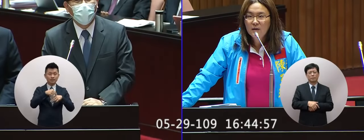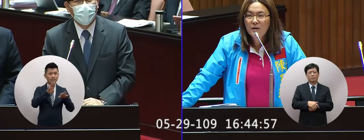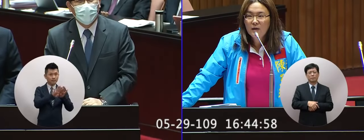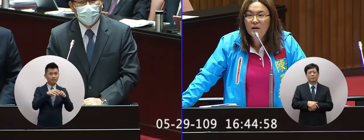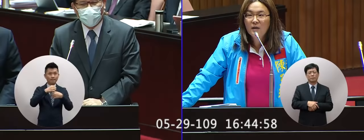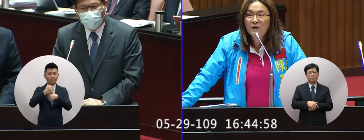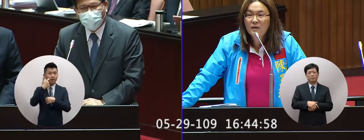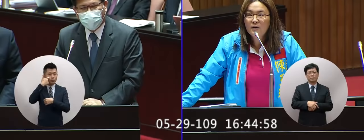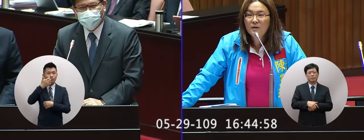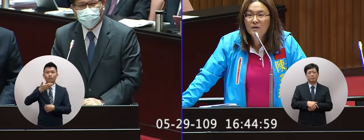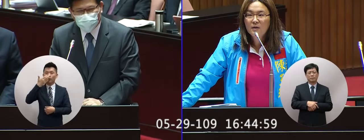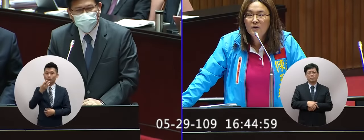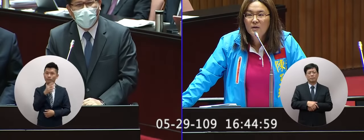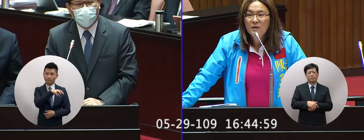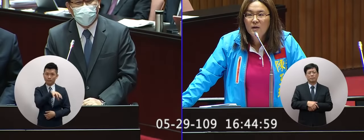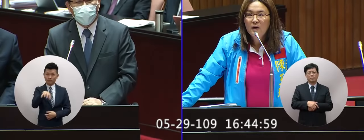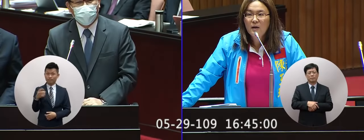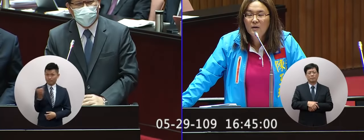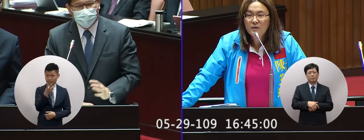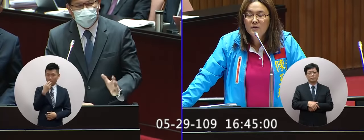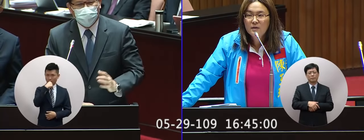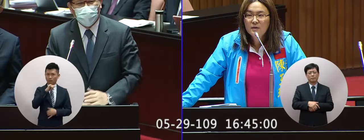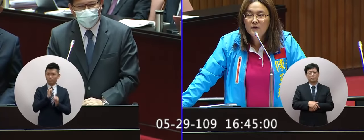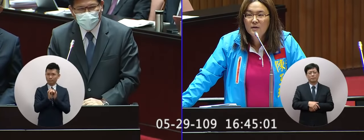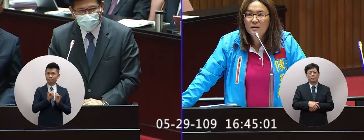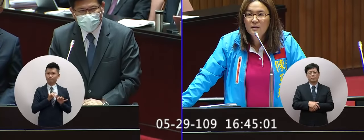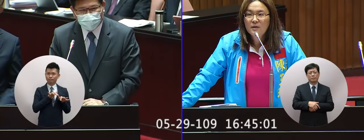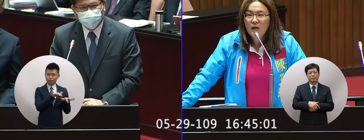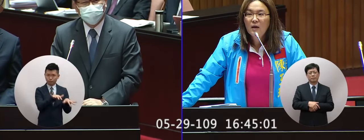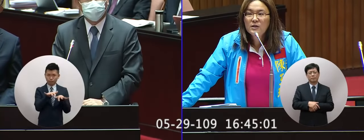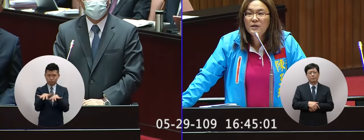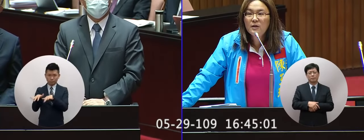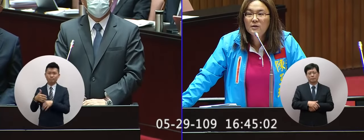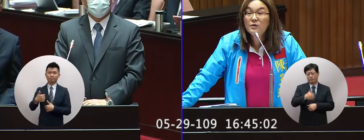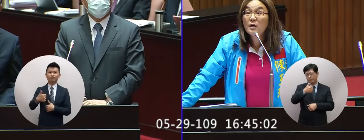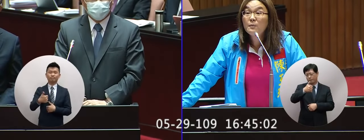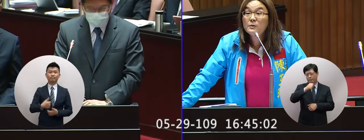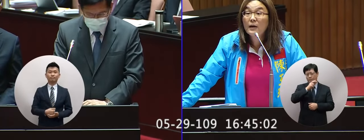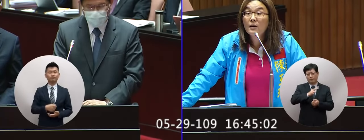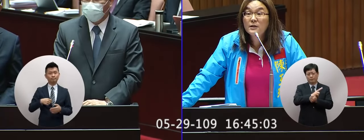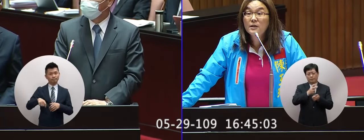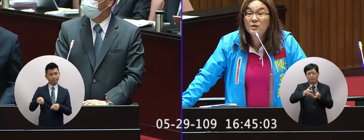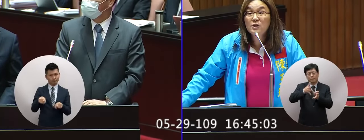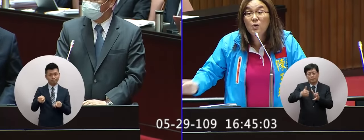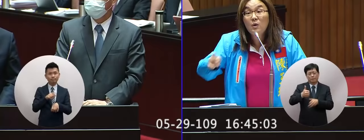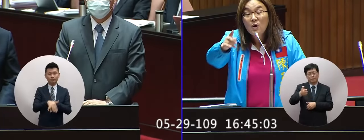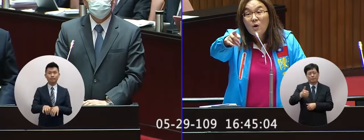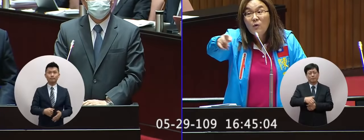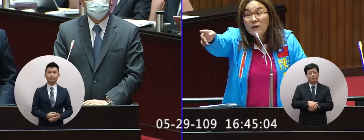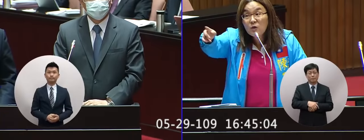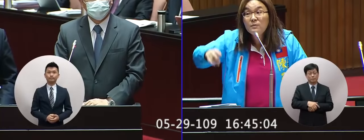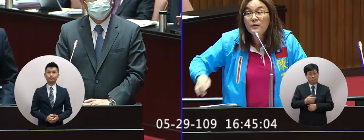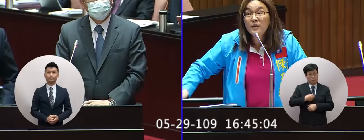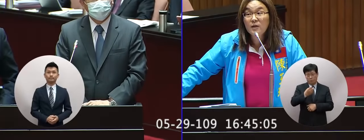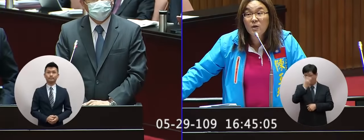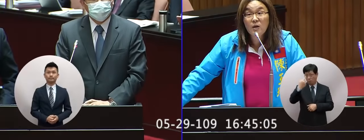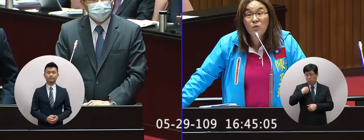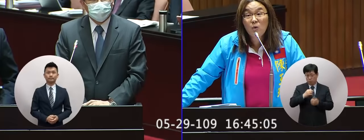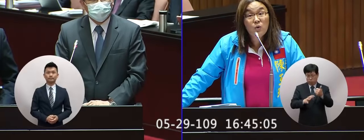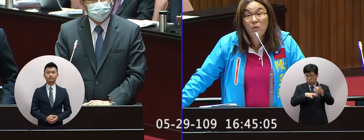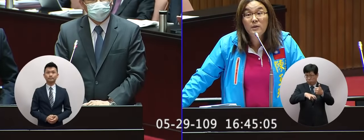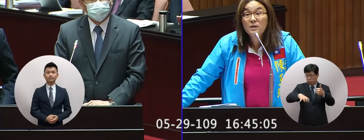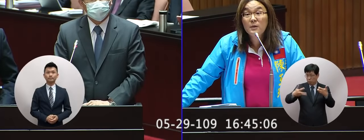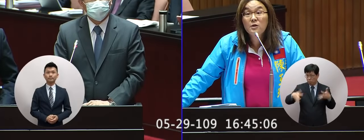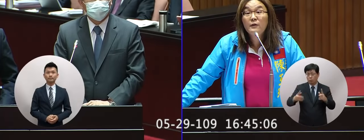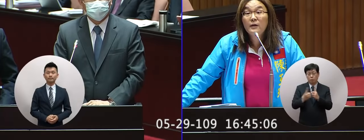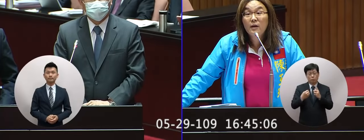澎湖哈，国人也值得去啦，那这个部分我们会来办理。 好，谢谢部长哈，谢谢。其实我发现我们内阁里头很